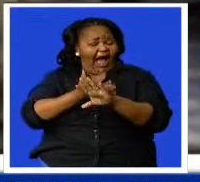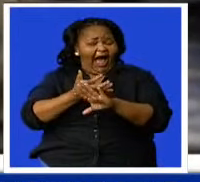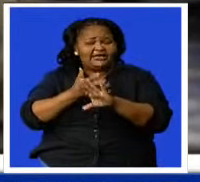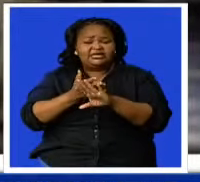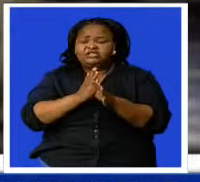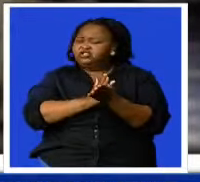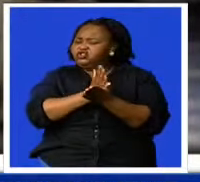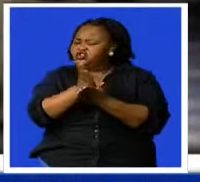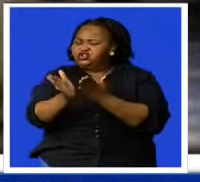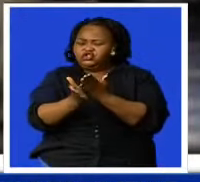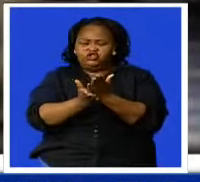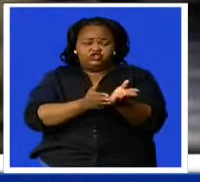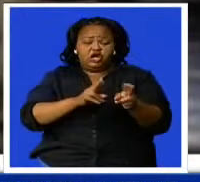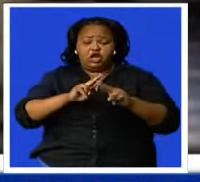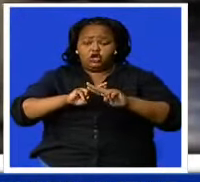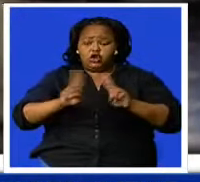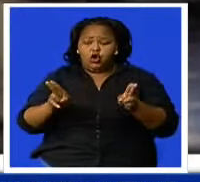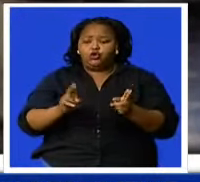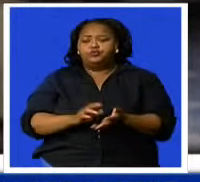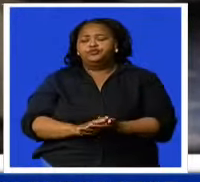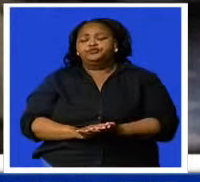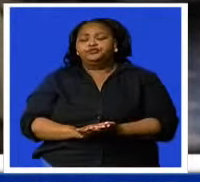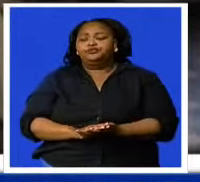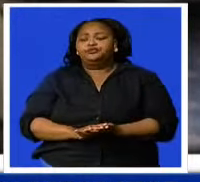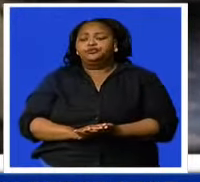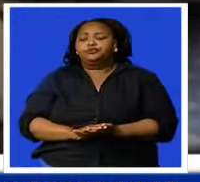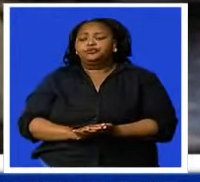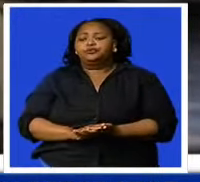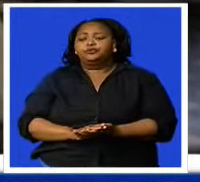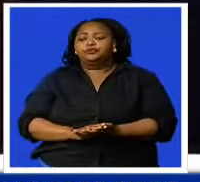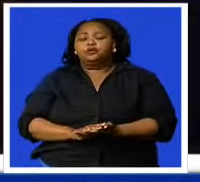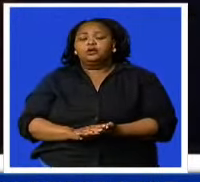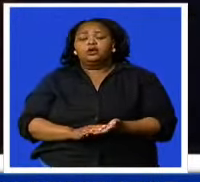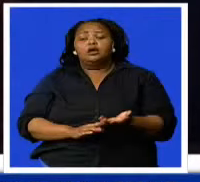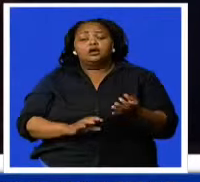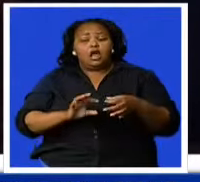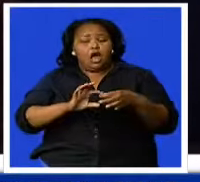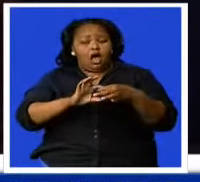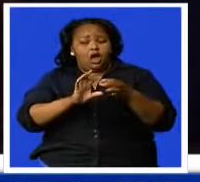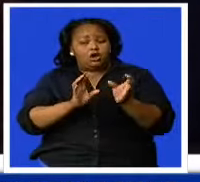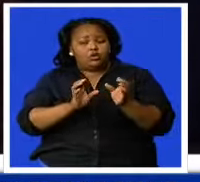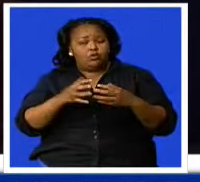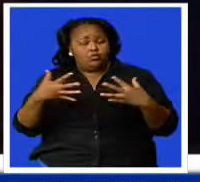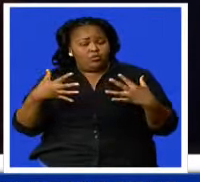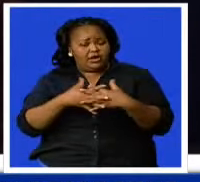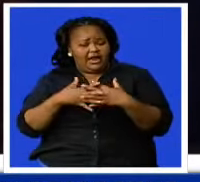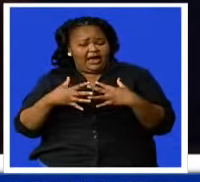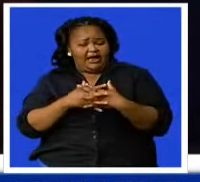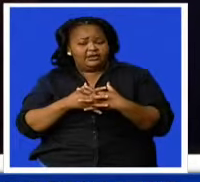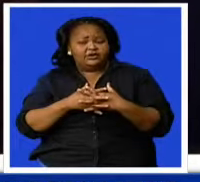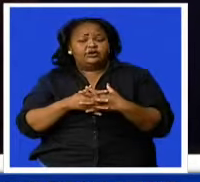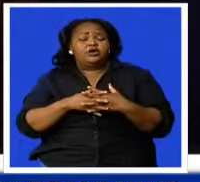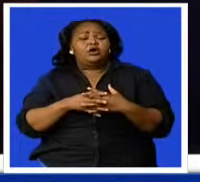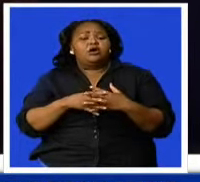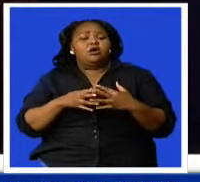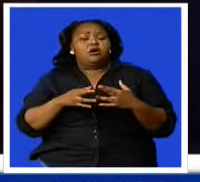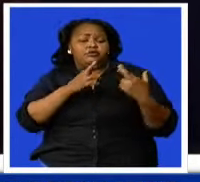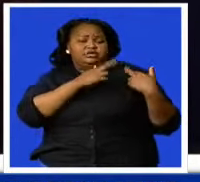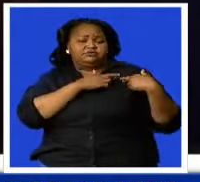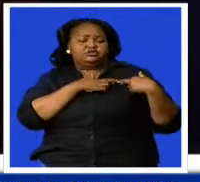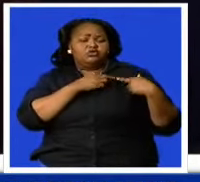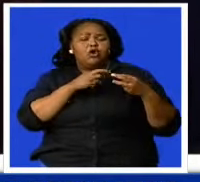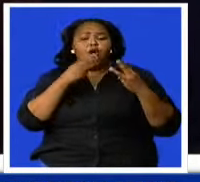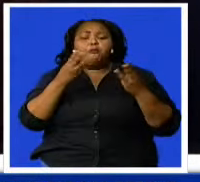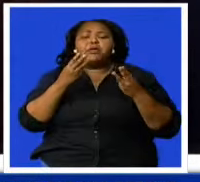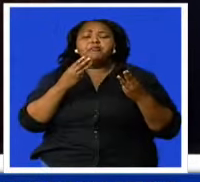mhlangano lobuke Tindzaba tekunakekela abathengi enkampanini yemagesi James Mabunza uchaze ngetindlela tekusebenta